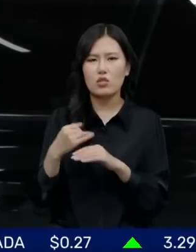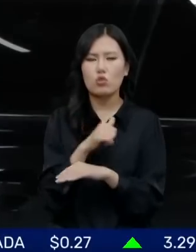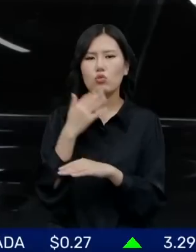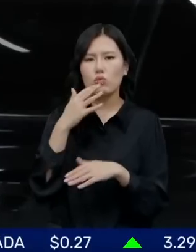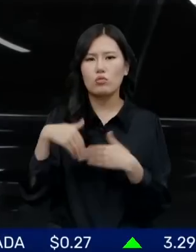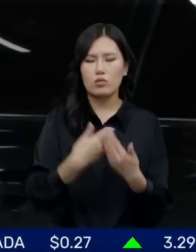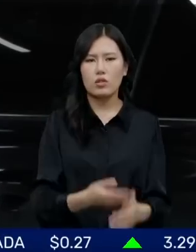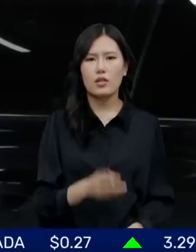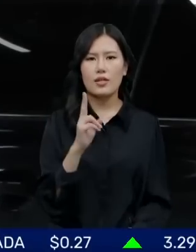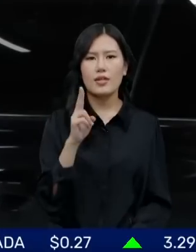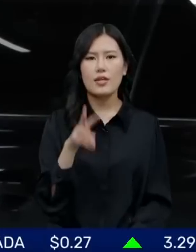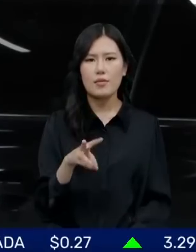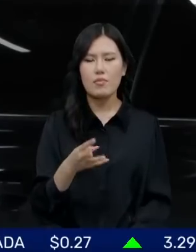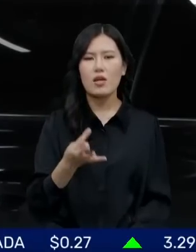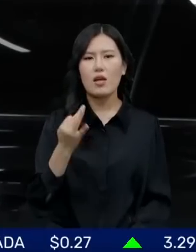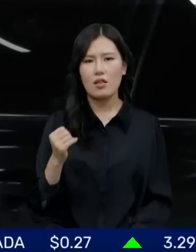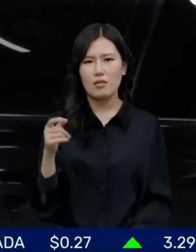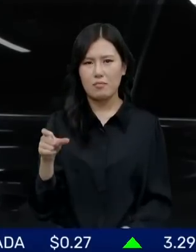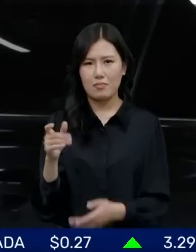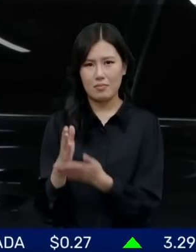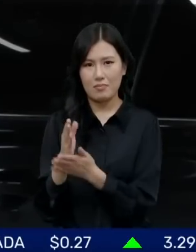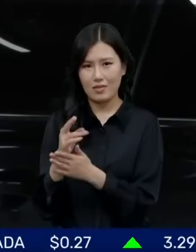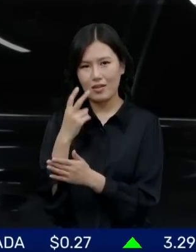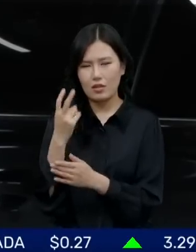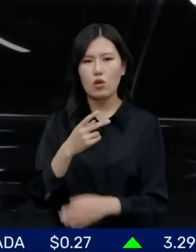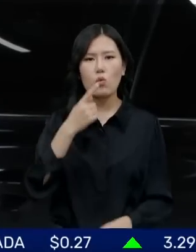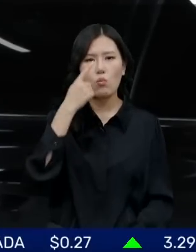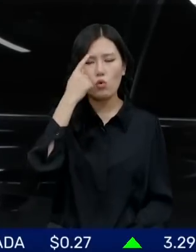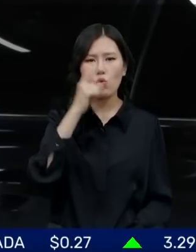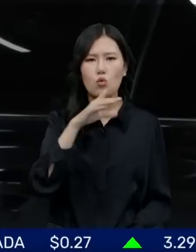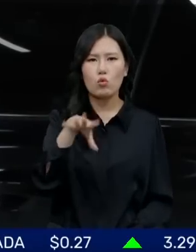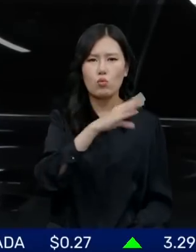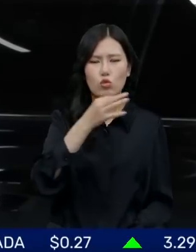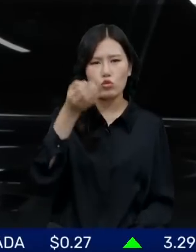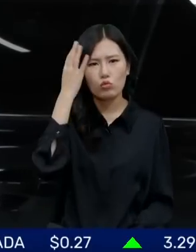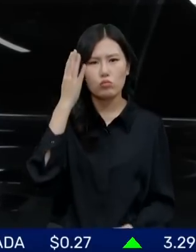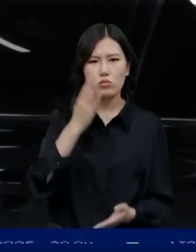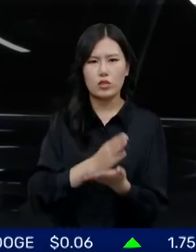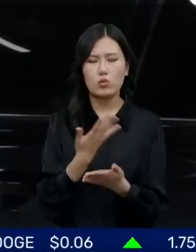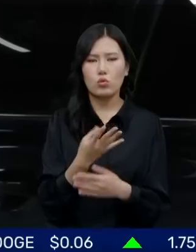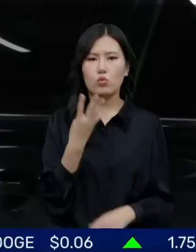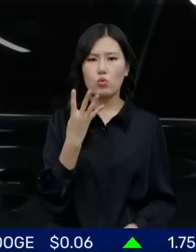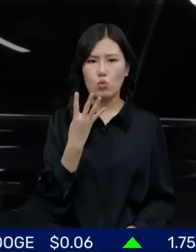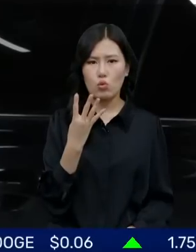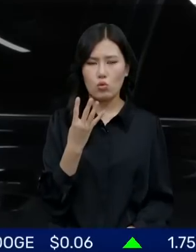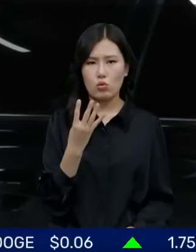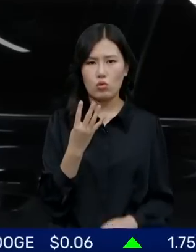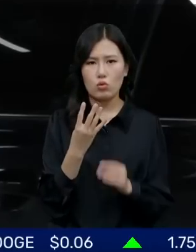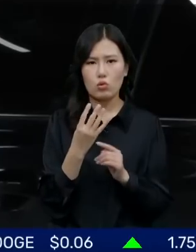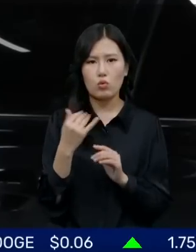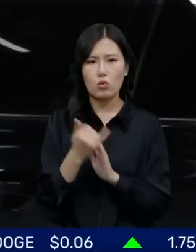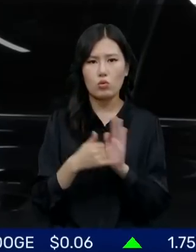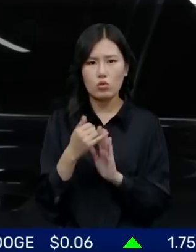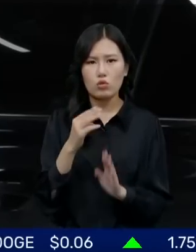Юу километр заасан байдаг. Манай монголчуудын бас нэг мэддэг зүйл байдаг. Дөрвөн өдрийн тосоо гэдэг хүмүүсэд